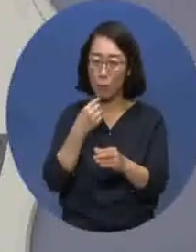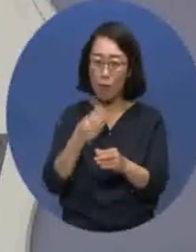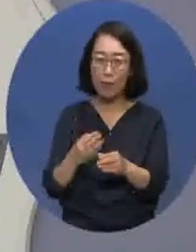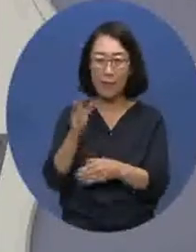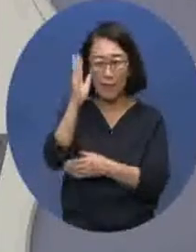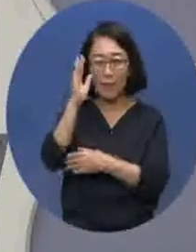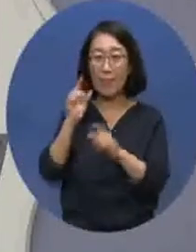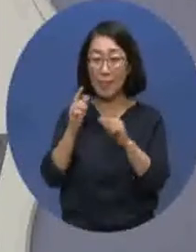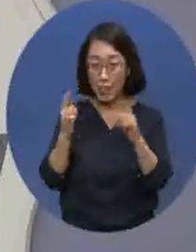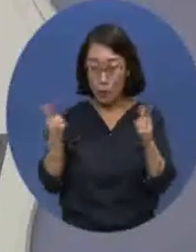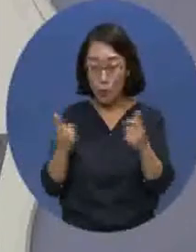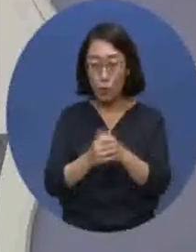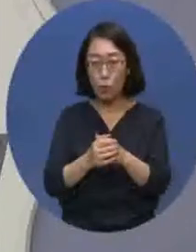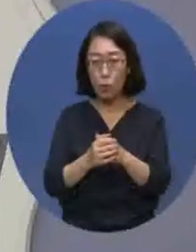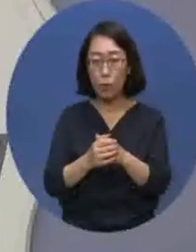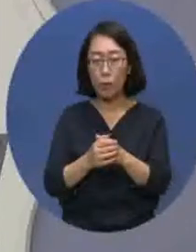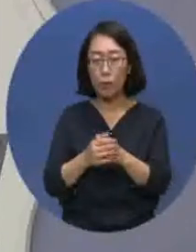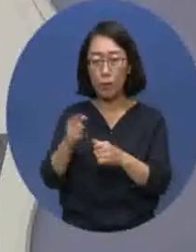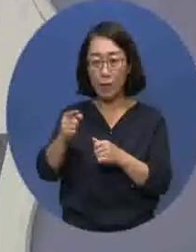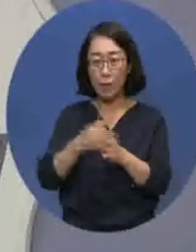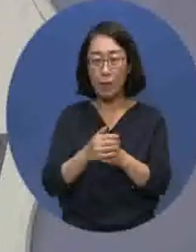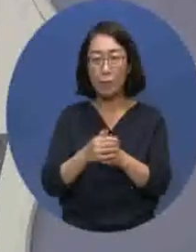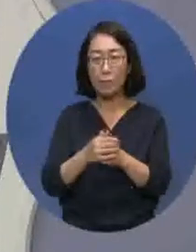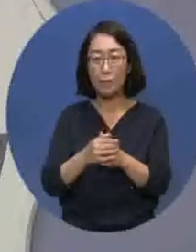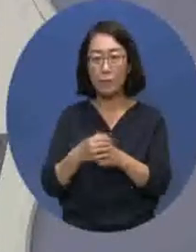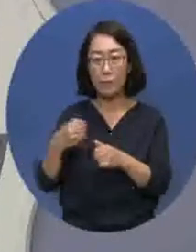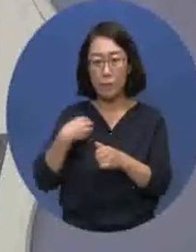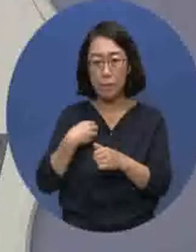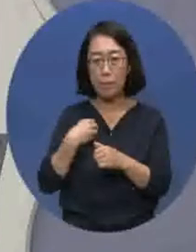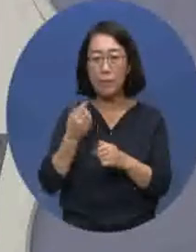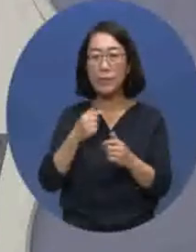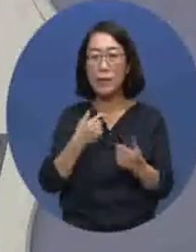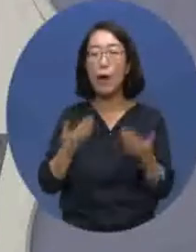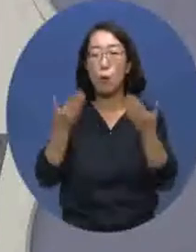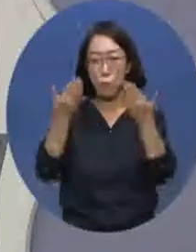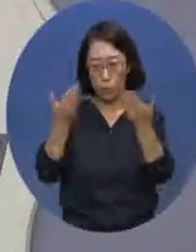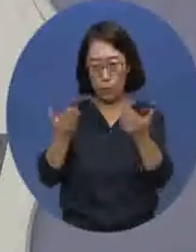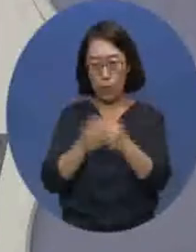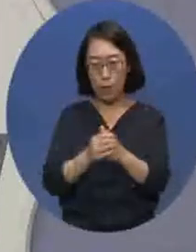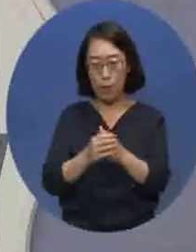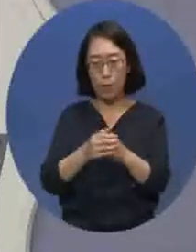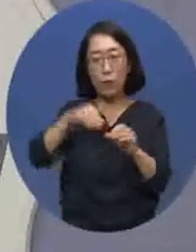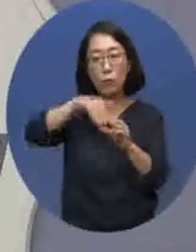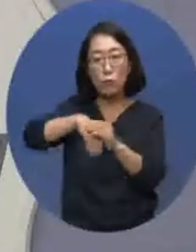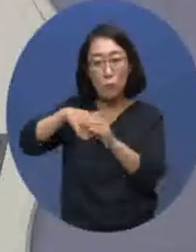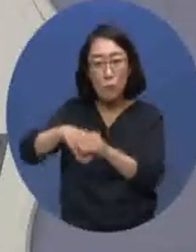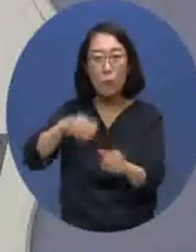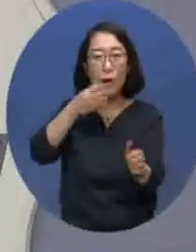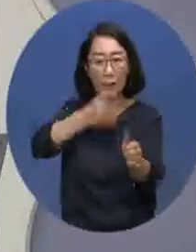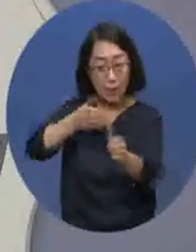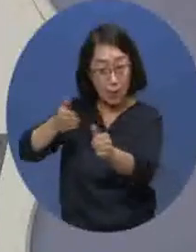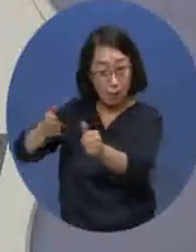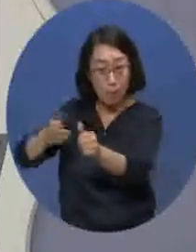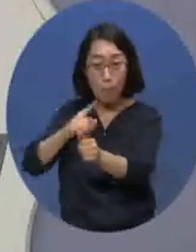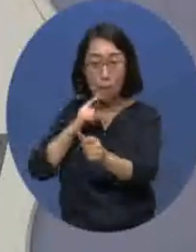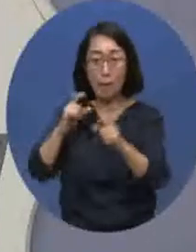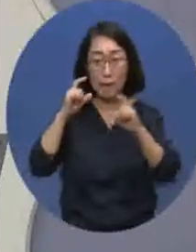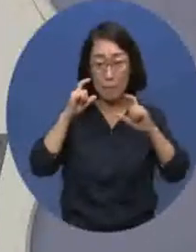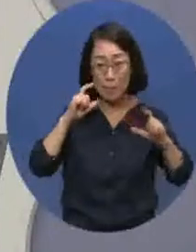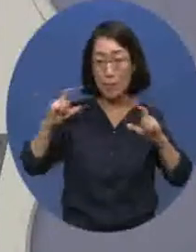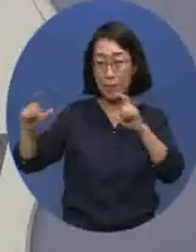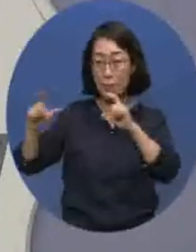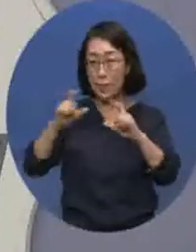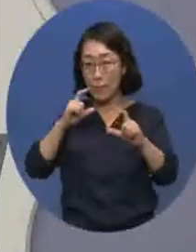제가 그 때는 선거운동원 이 아니기 때문에 그냥 자원봉사로 투표하세요 이렇게밖에 할 수 없습니다 그래서 투표하세요